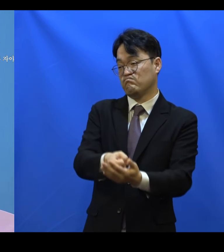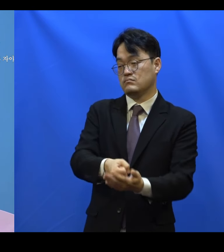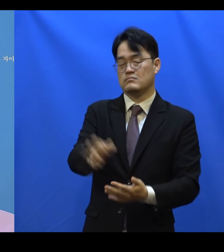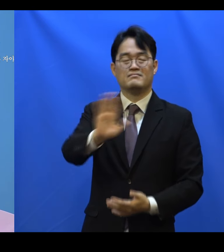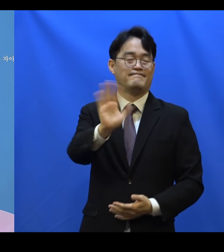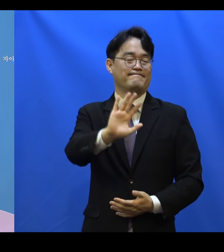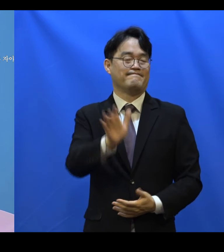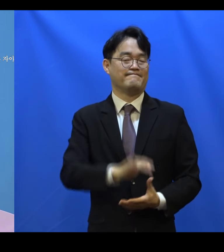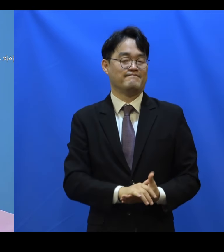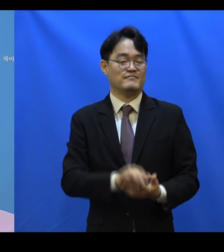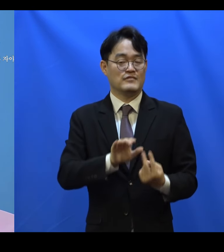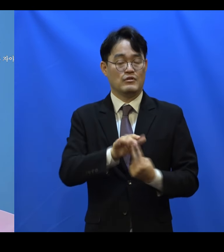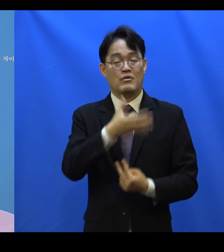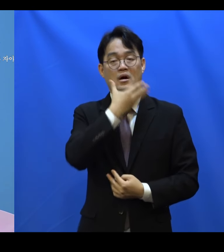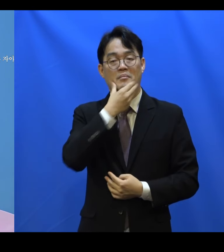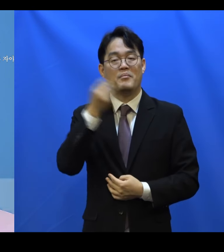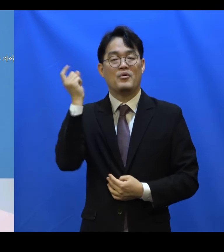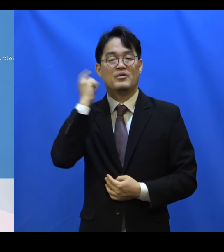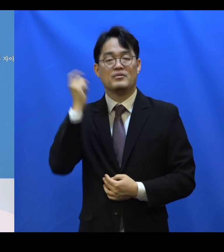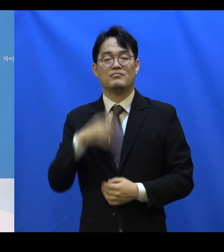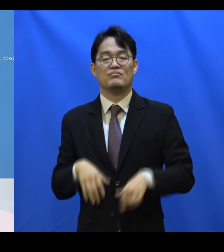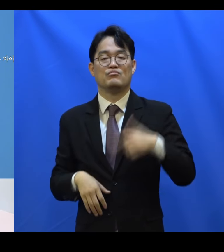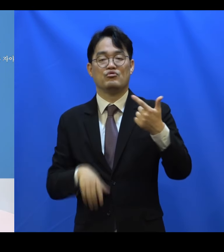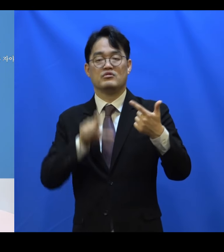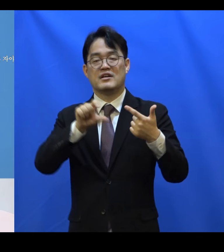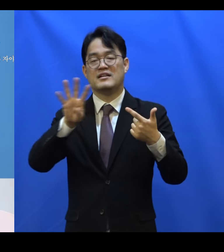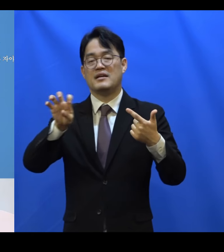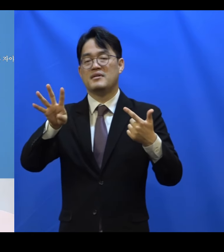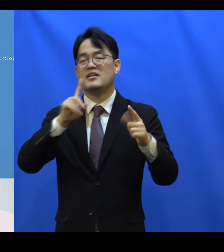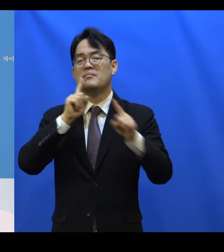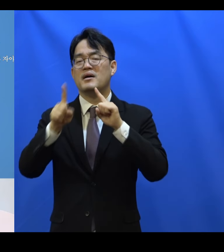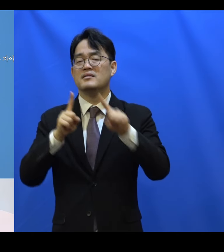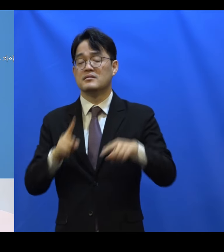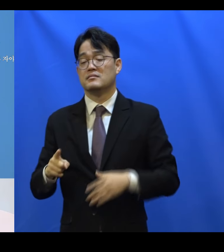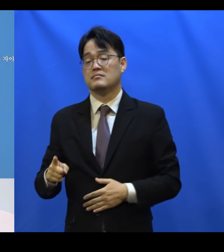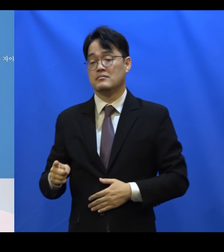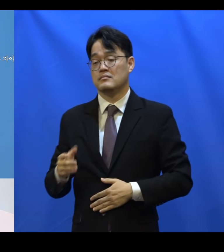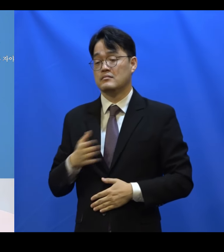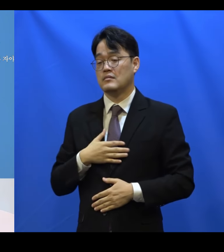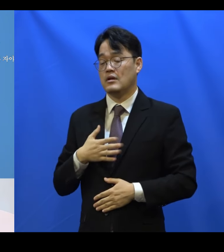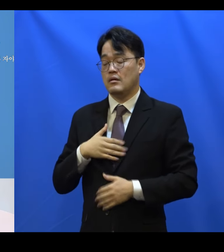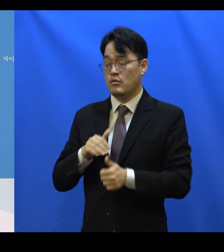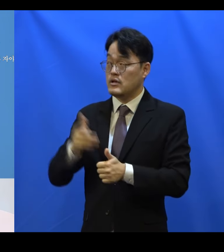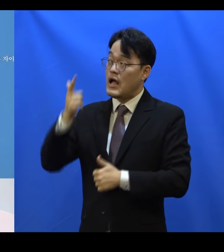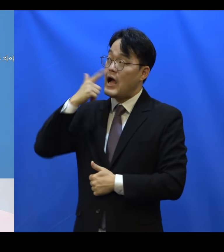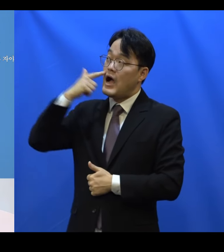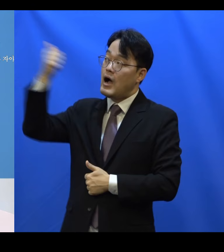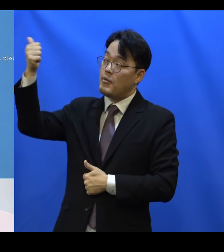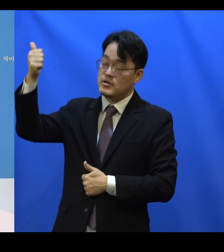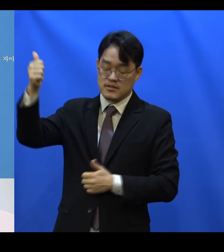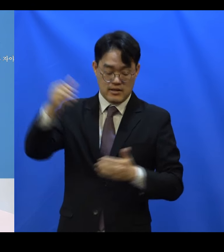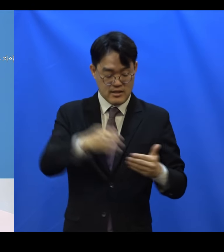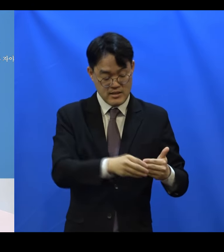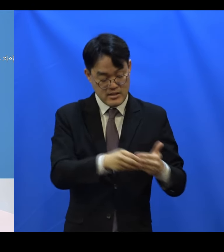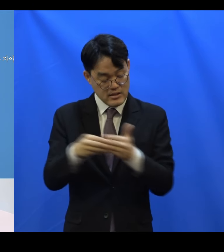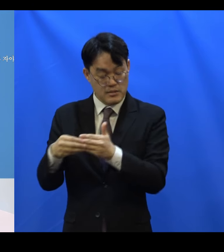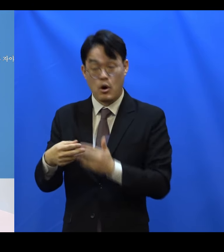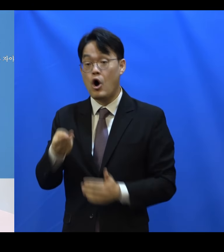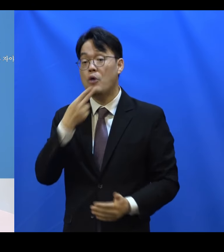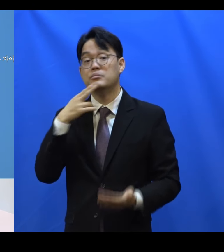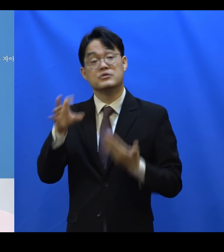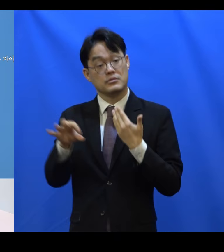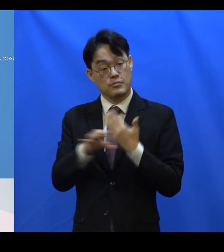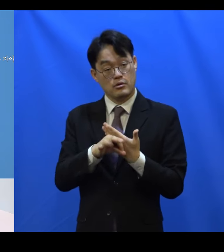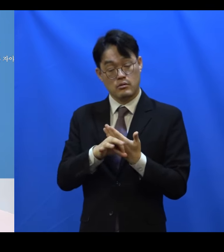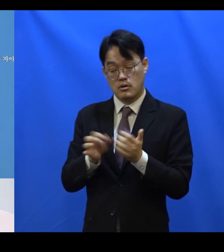요한복음 6장 44절. 나를 보내신 아버지께서 이끌지 아니하시면 아무도 내게 올 수 없으니